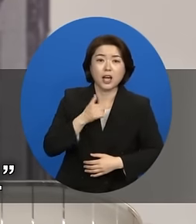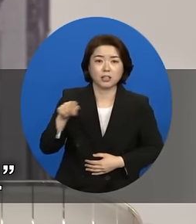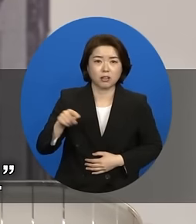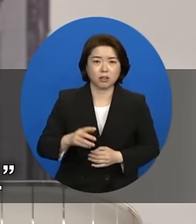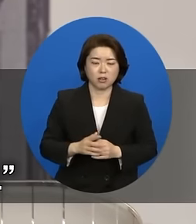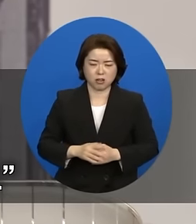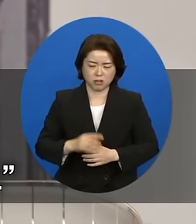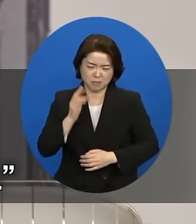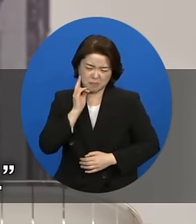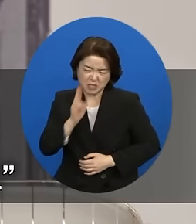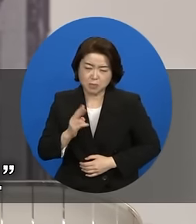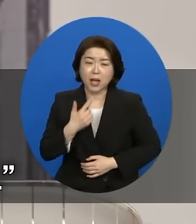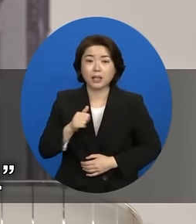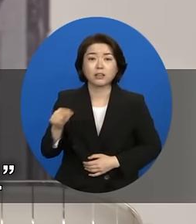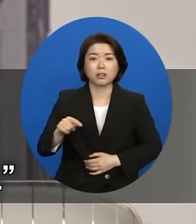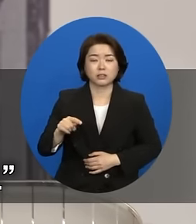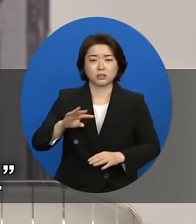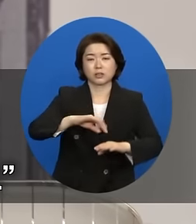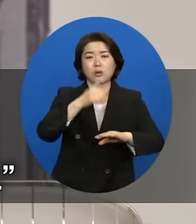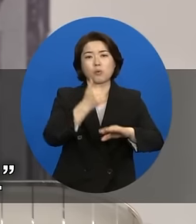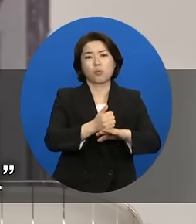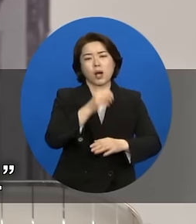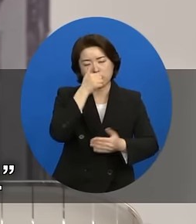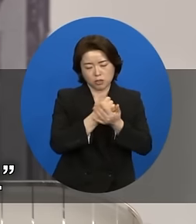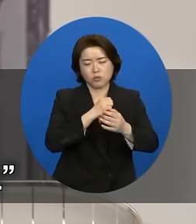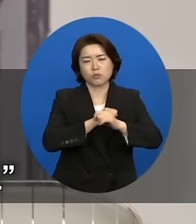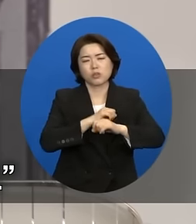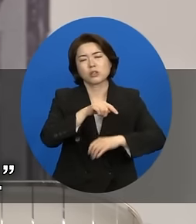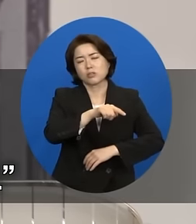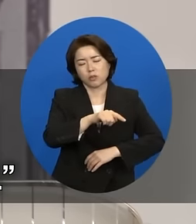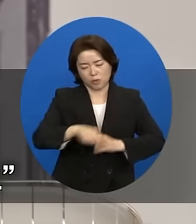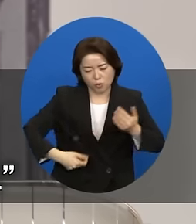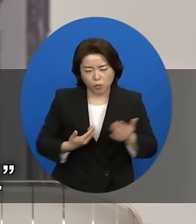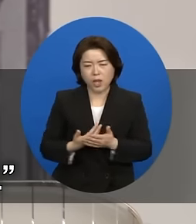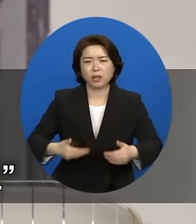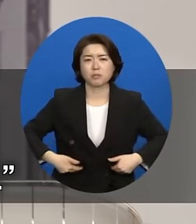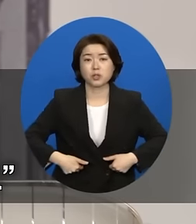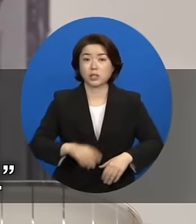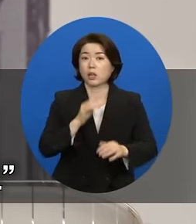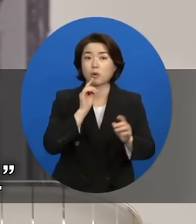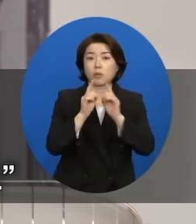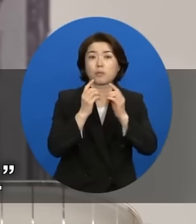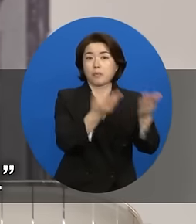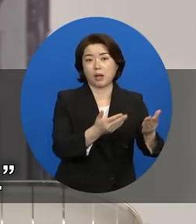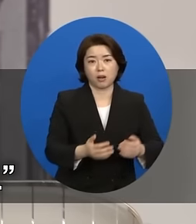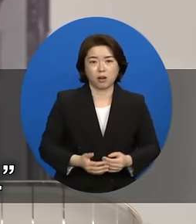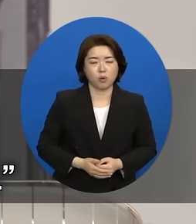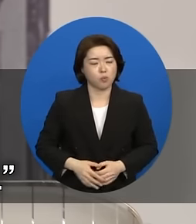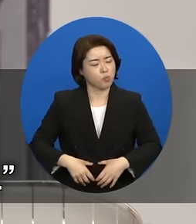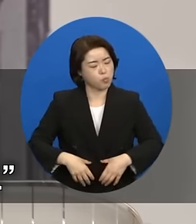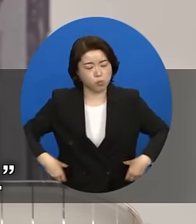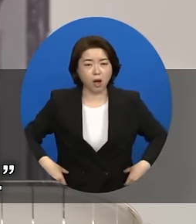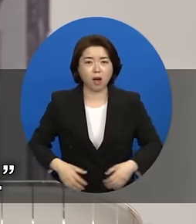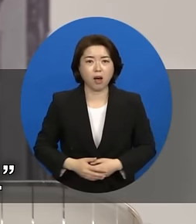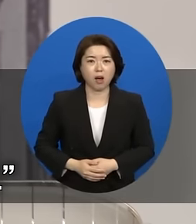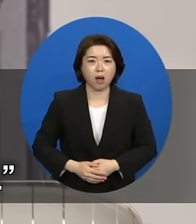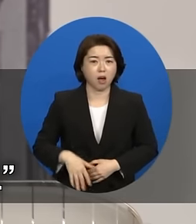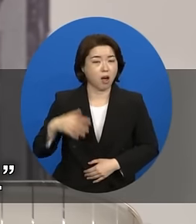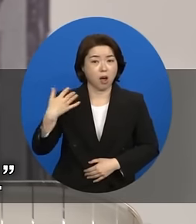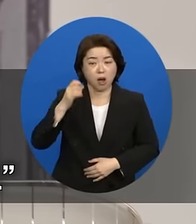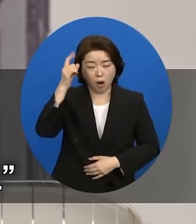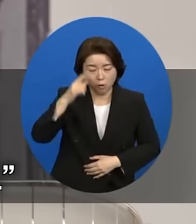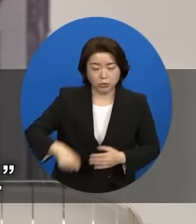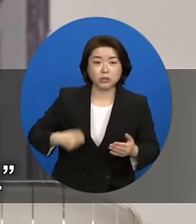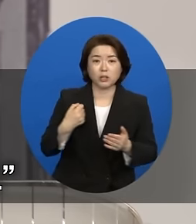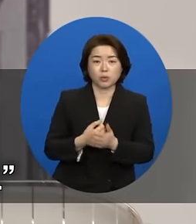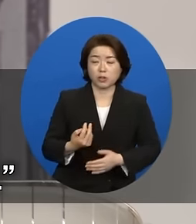무자비하게 됐던 것, 그 왕의 죄입니다. 이거 회개하셔야 됩니다. 그럼 대담하지 않습니까? 대단한 용기예요. 목숨 걸고